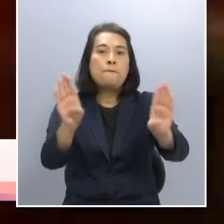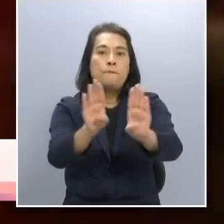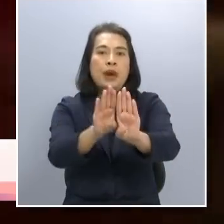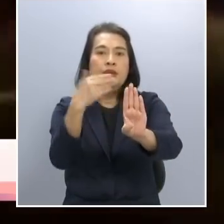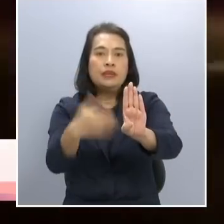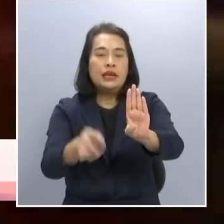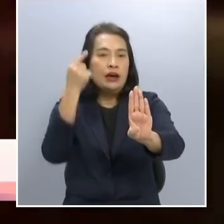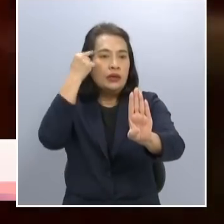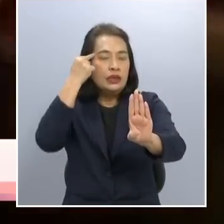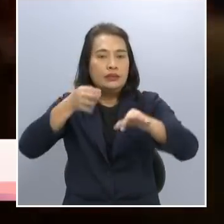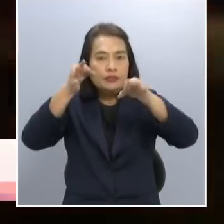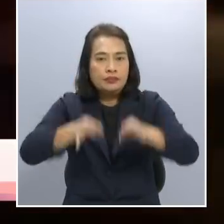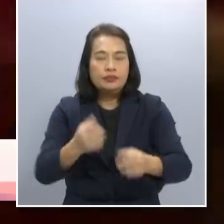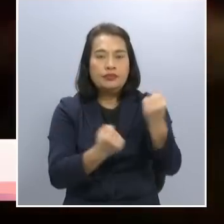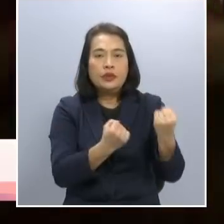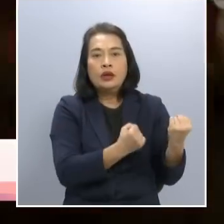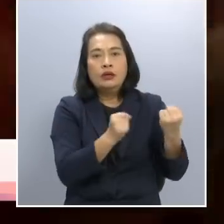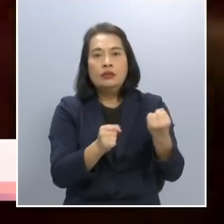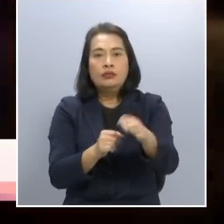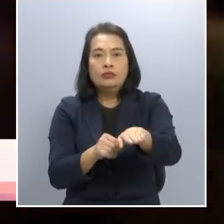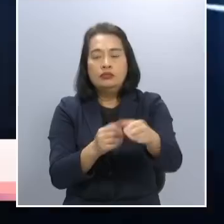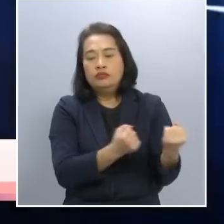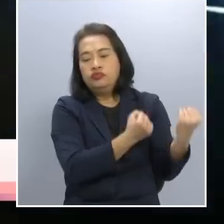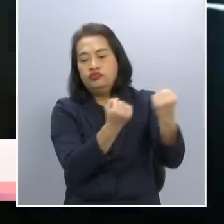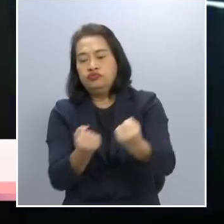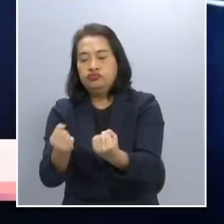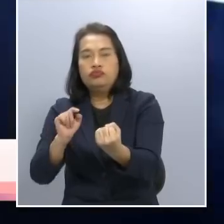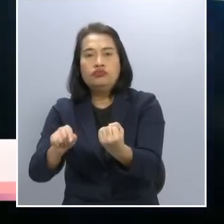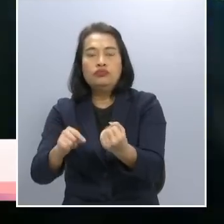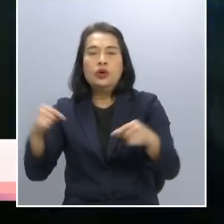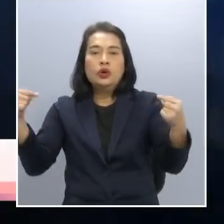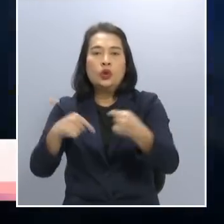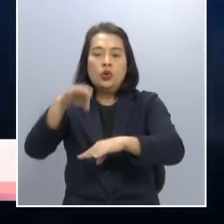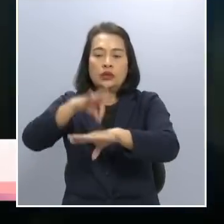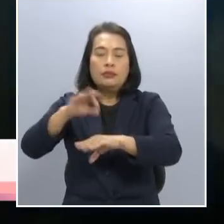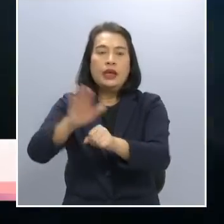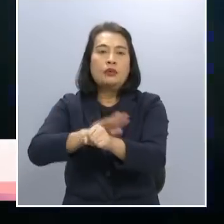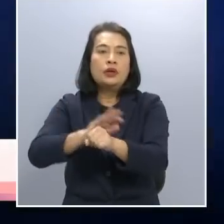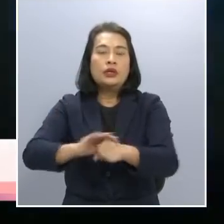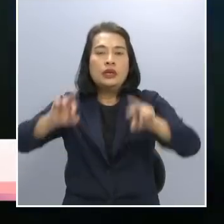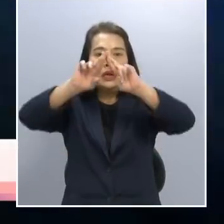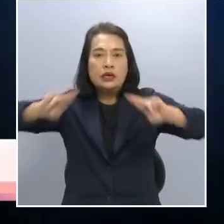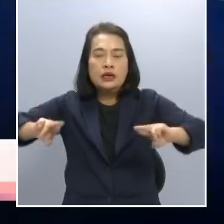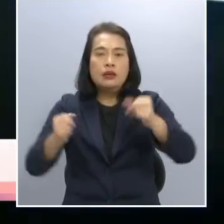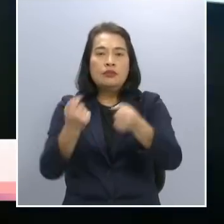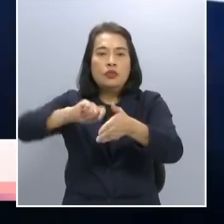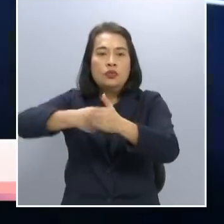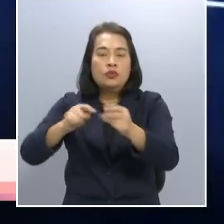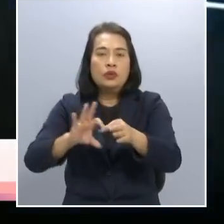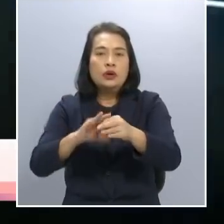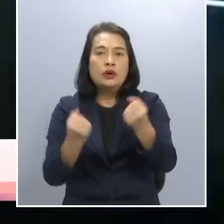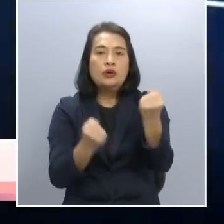ดสินใจฮะขับรถกลับไปอีกทางนึงแต่โชคร้ายครับขับไปถึงจุดเกิดเหตุซึ่งเป็นอู่ซ่อมรถมีรถ6ล้อเนี่ยจอดขวางท